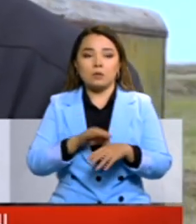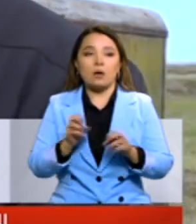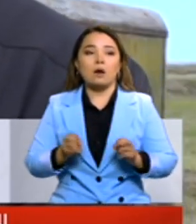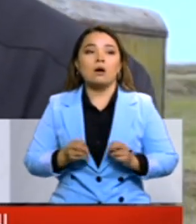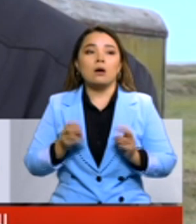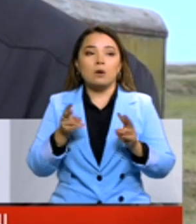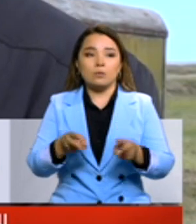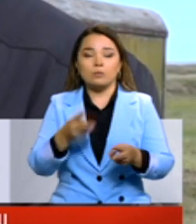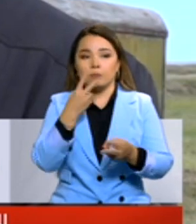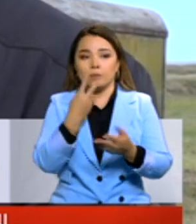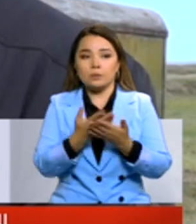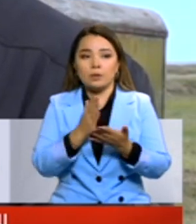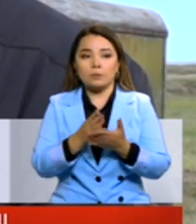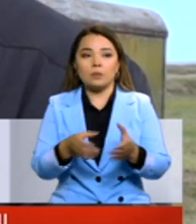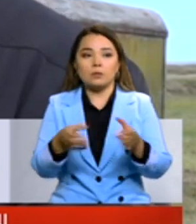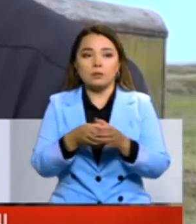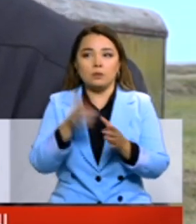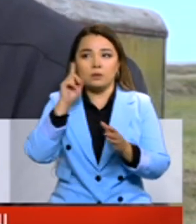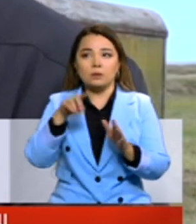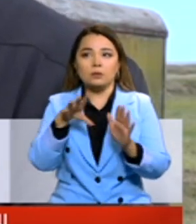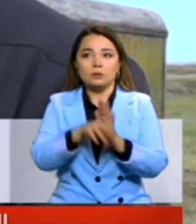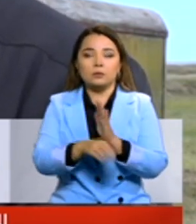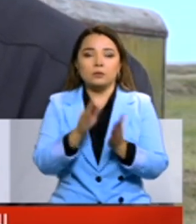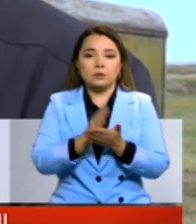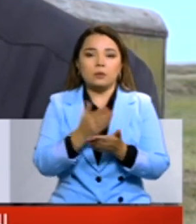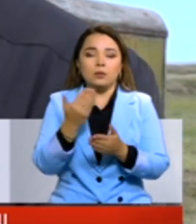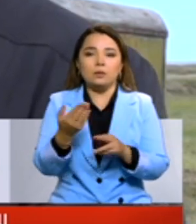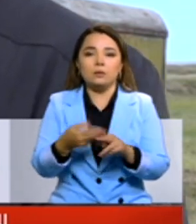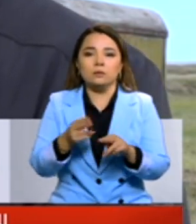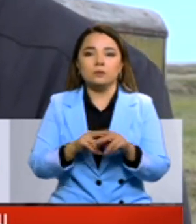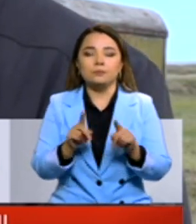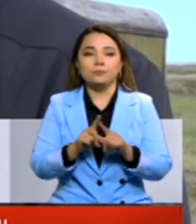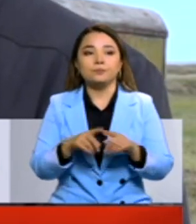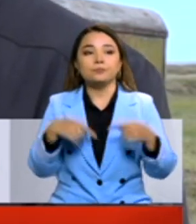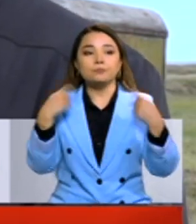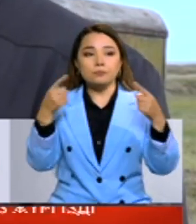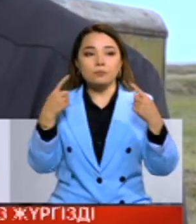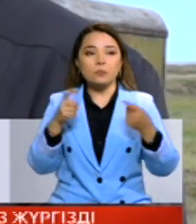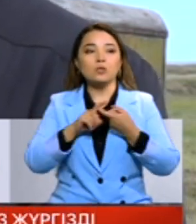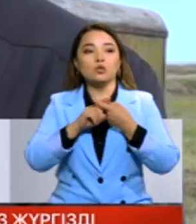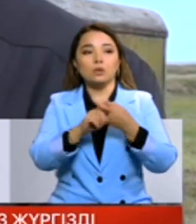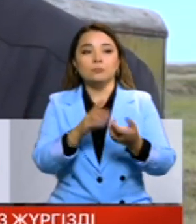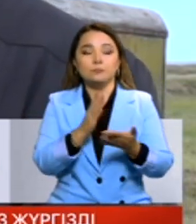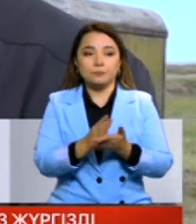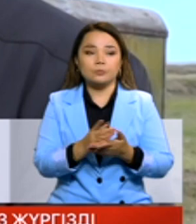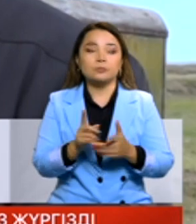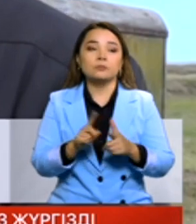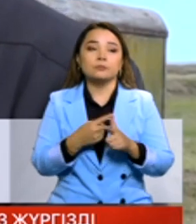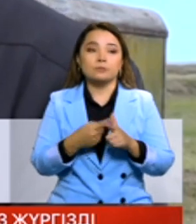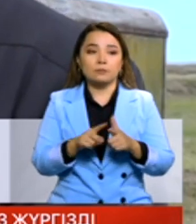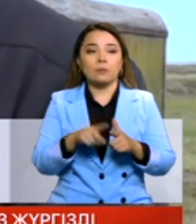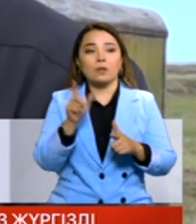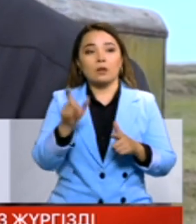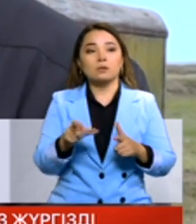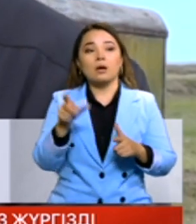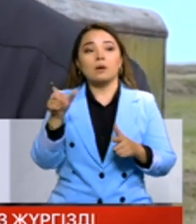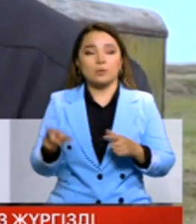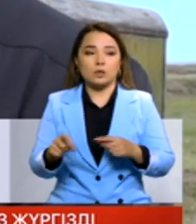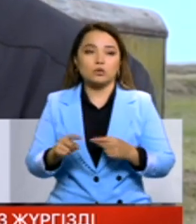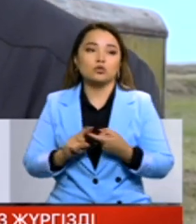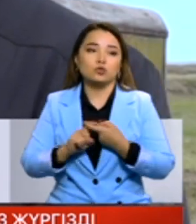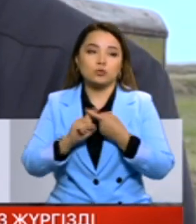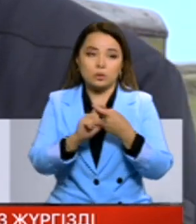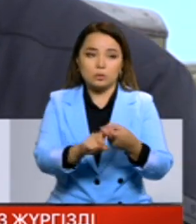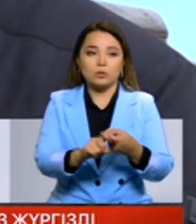қауіпті аурулардың қатарына кіреді. Ол малдан жұғады. Немесе ал адамнан адамға